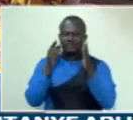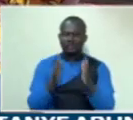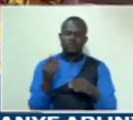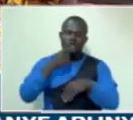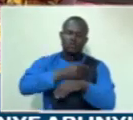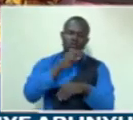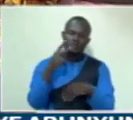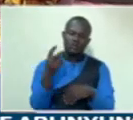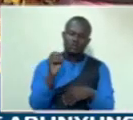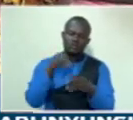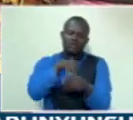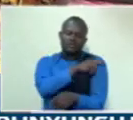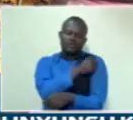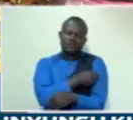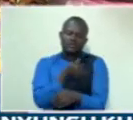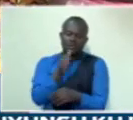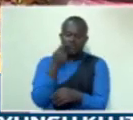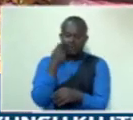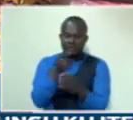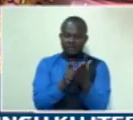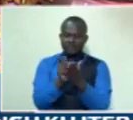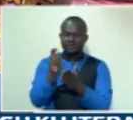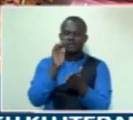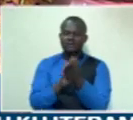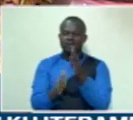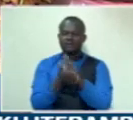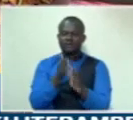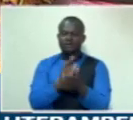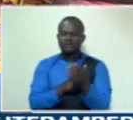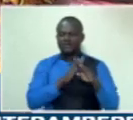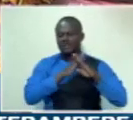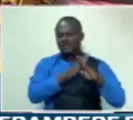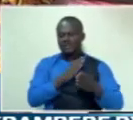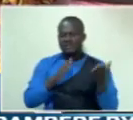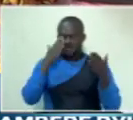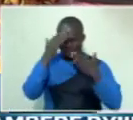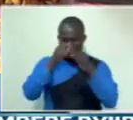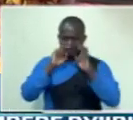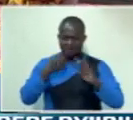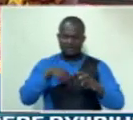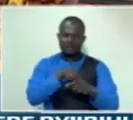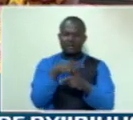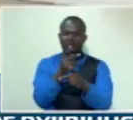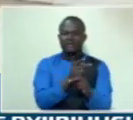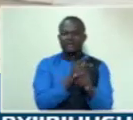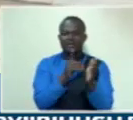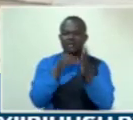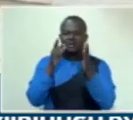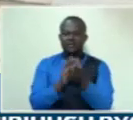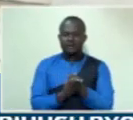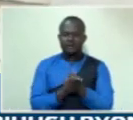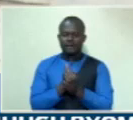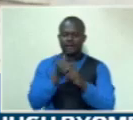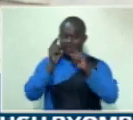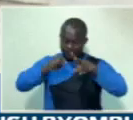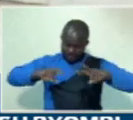wa 20 ndi mu bitaro nibwo babonye ko virusi yabashije nabashije kuyihashya bitewe n'uko nari nitaweho n'abaganga agezeyo